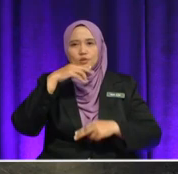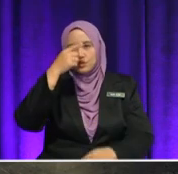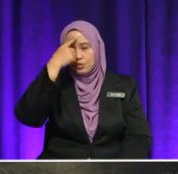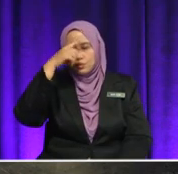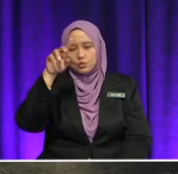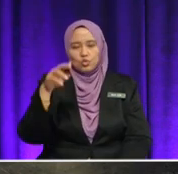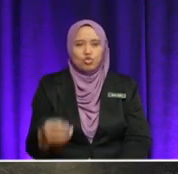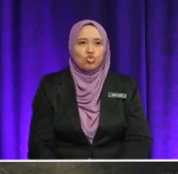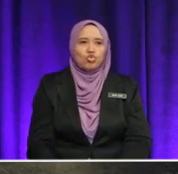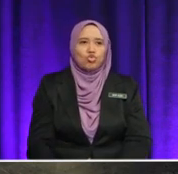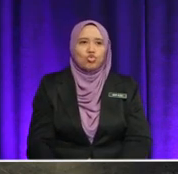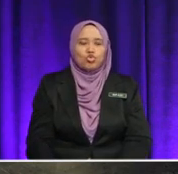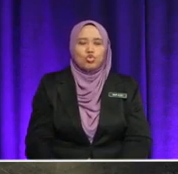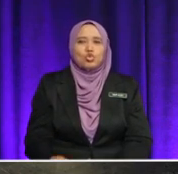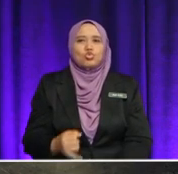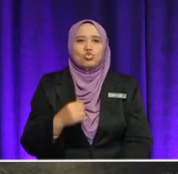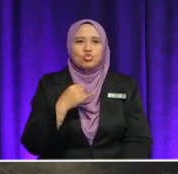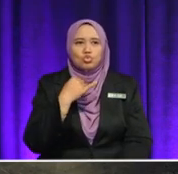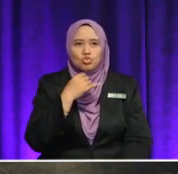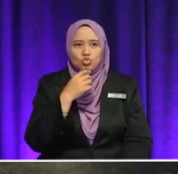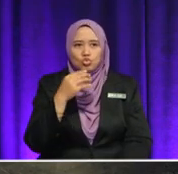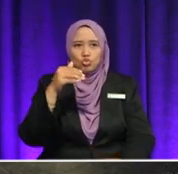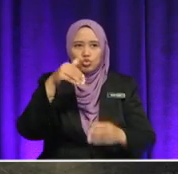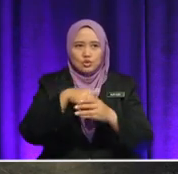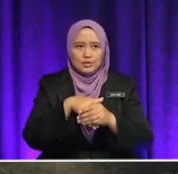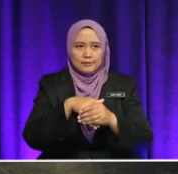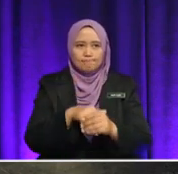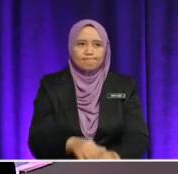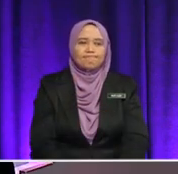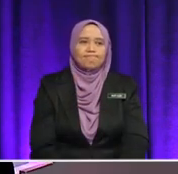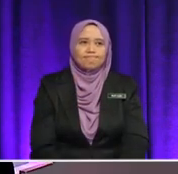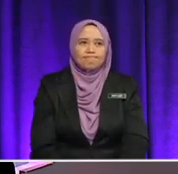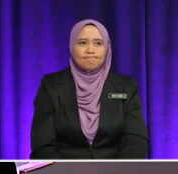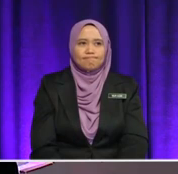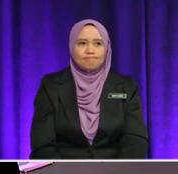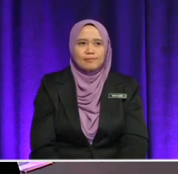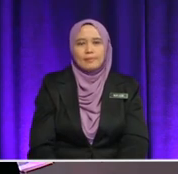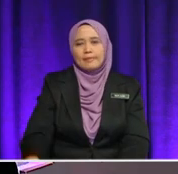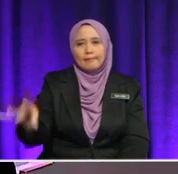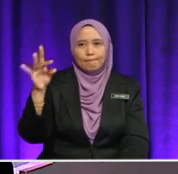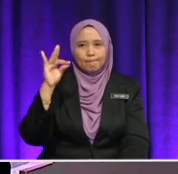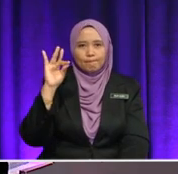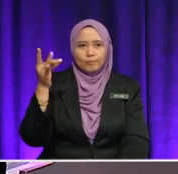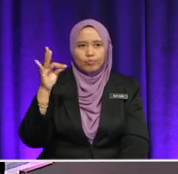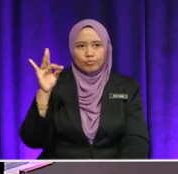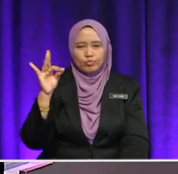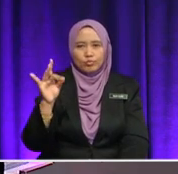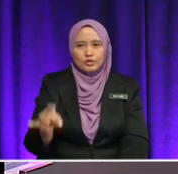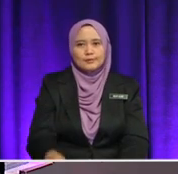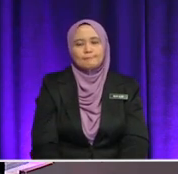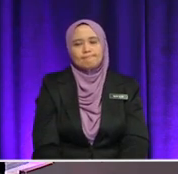18 tahun adalah usia minimal pengundi bagi Tahun